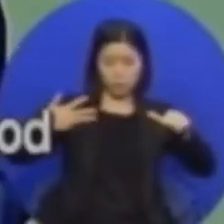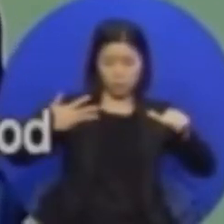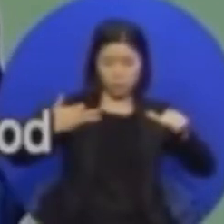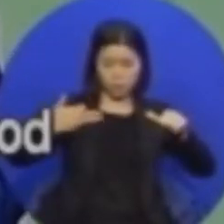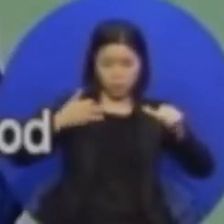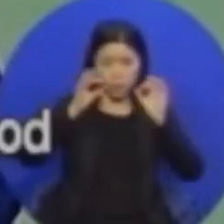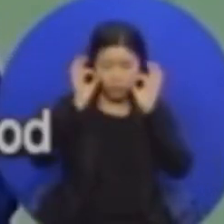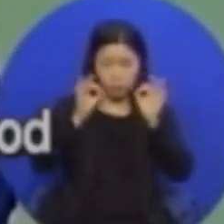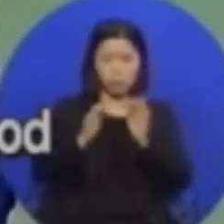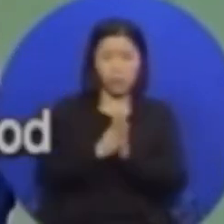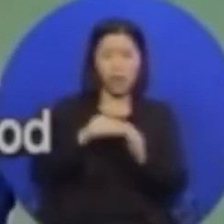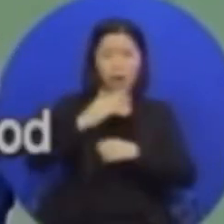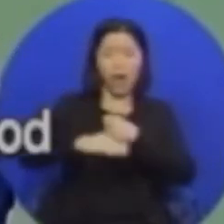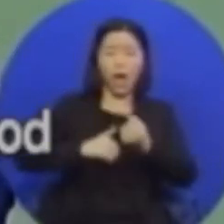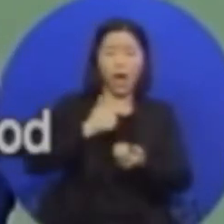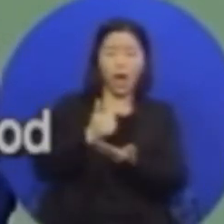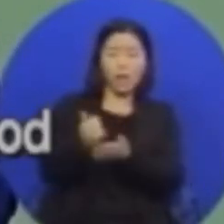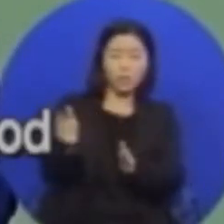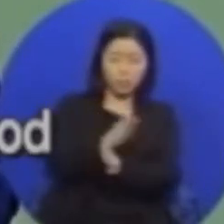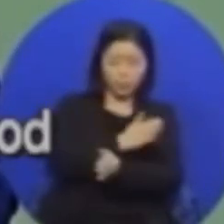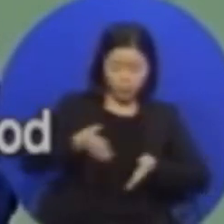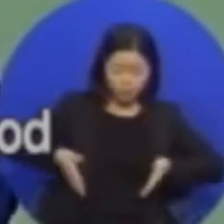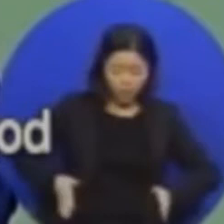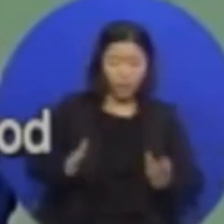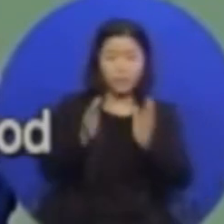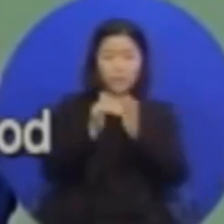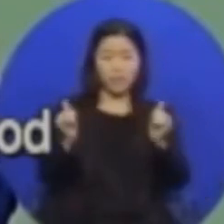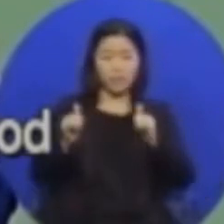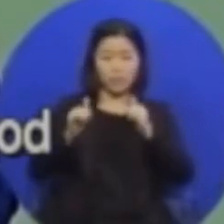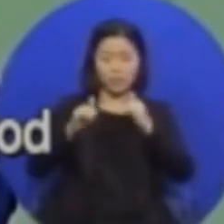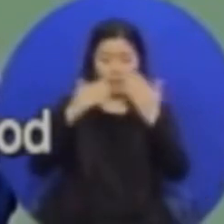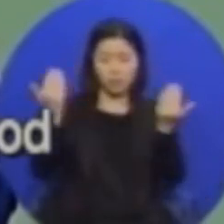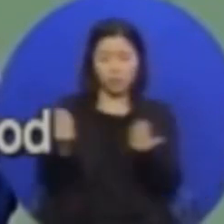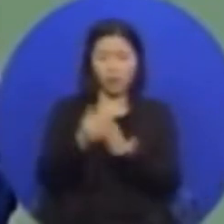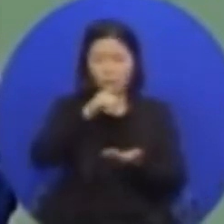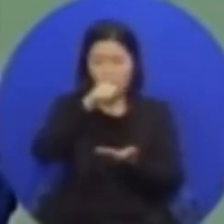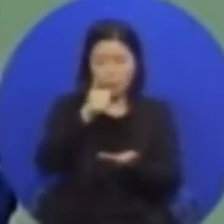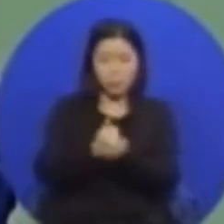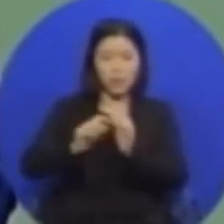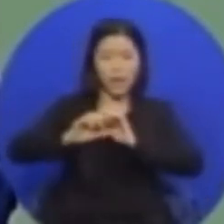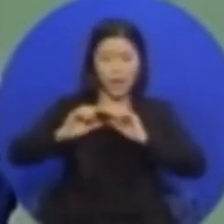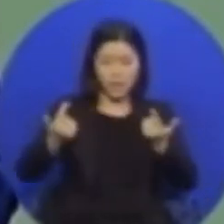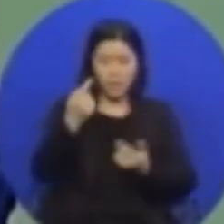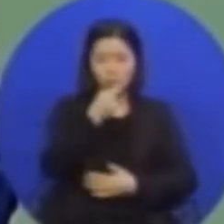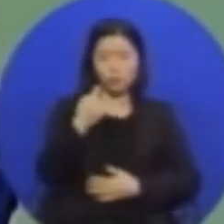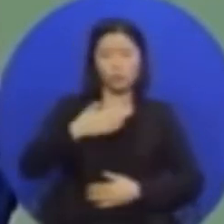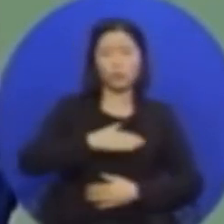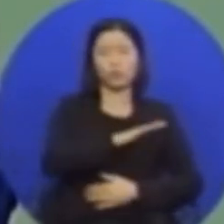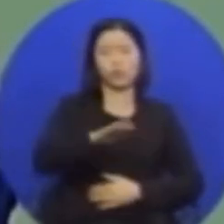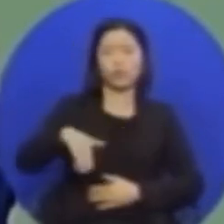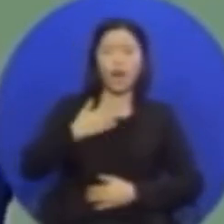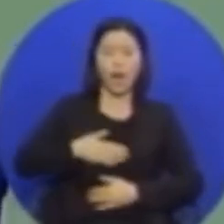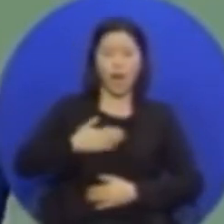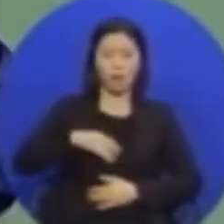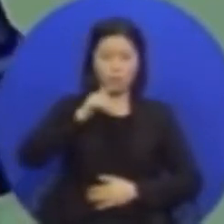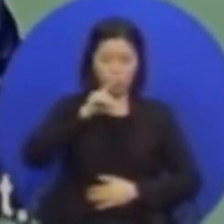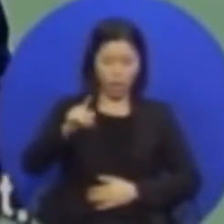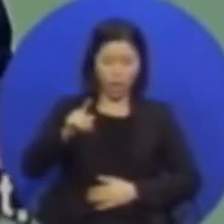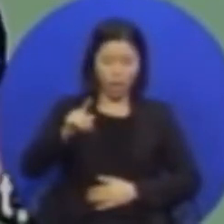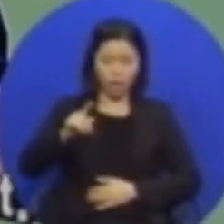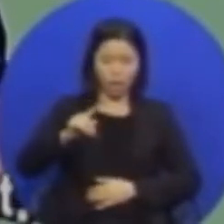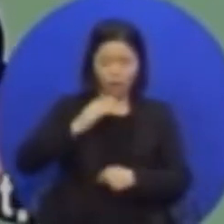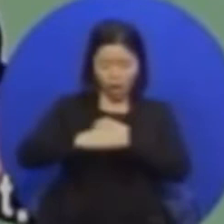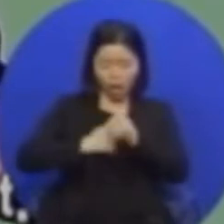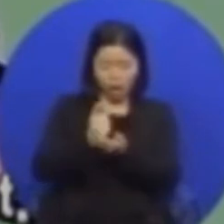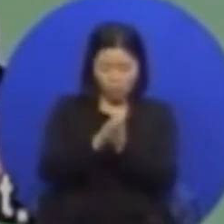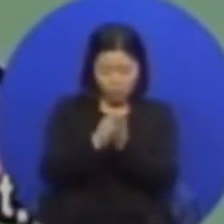하나님께로 난 난 자는 다 어 범죄하지 아니하는 줄을 우리가 아노라 성경은 분명히